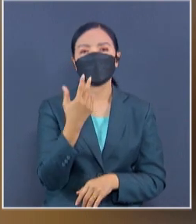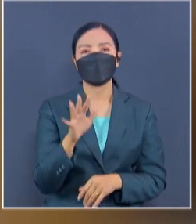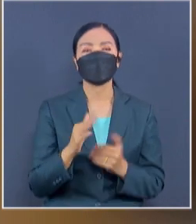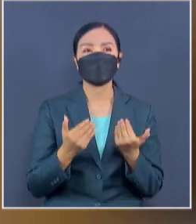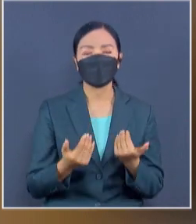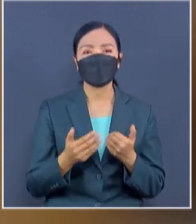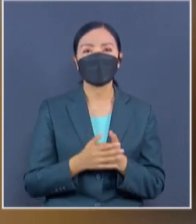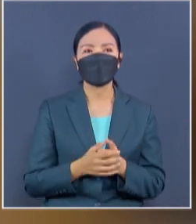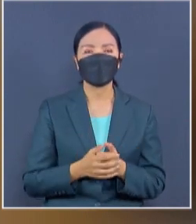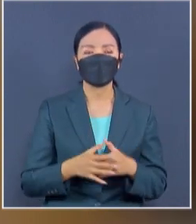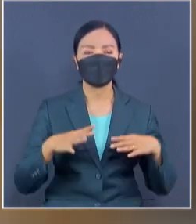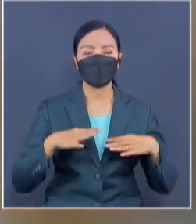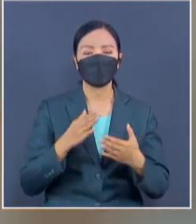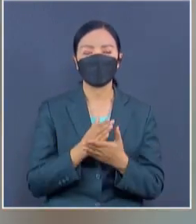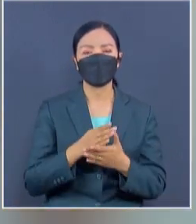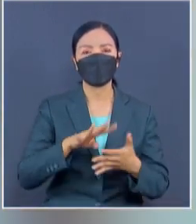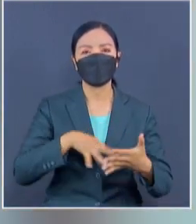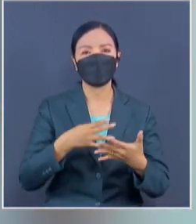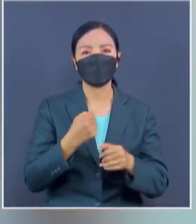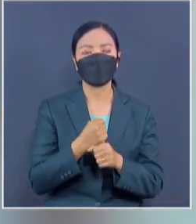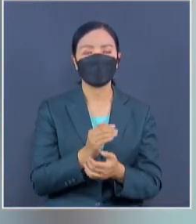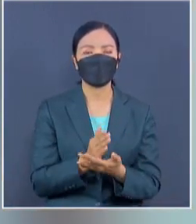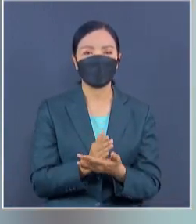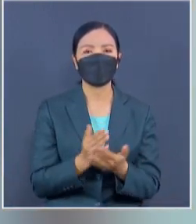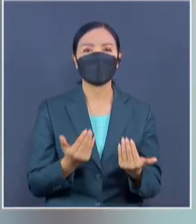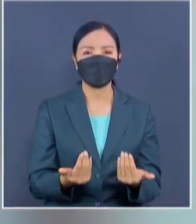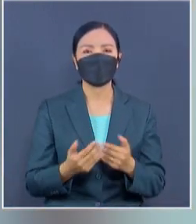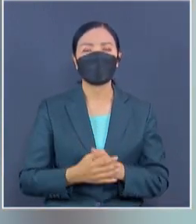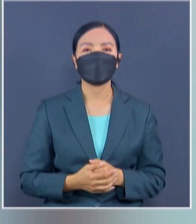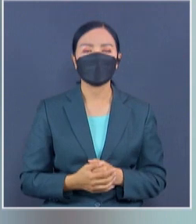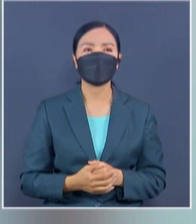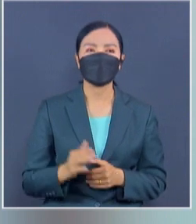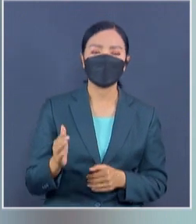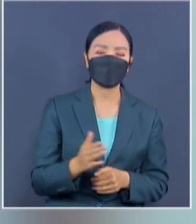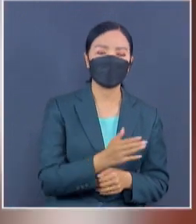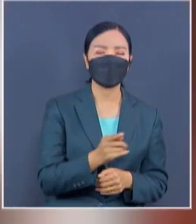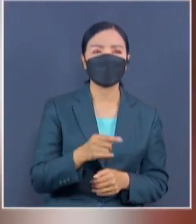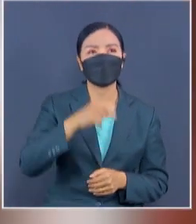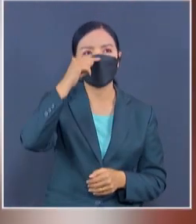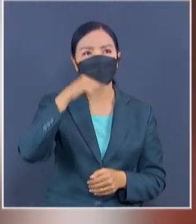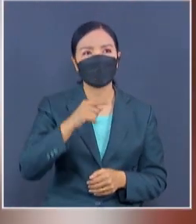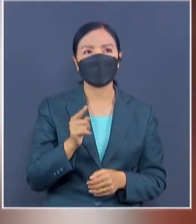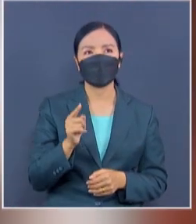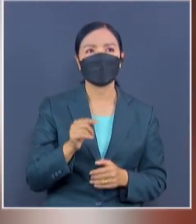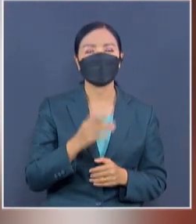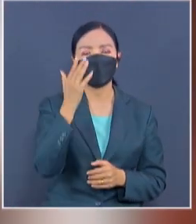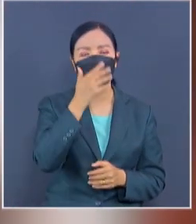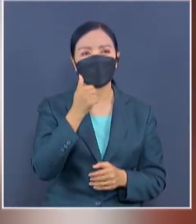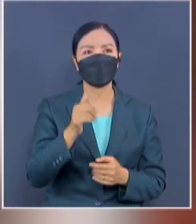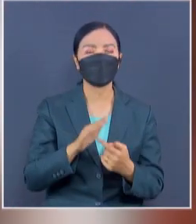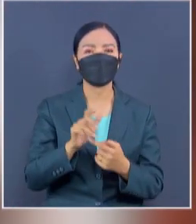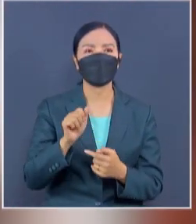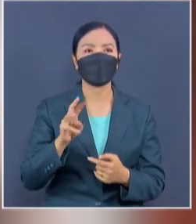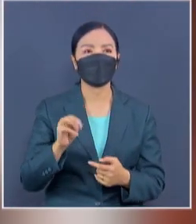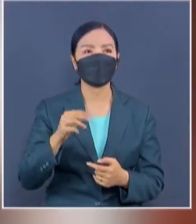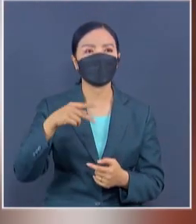ขณะนี้เขาก็ได้หยุดพักตารางงานต่างๆลงทั้งหมดแล้วค่ะข้ามาที่ฝั่งวงการบันเทิงไทยนะคะจะเป็นสุดหล่ออย่างแอมภู